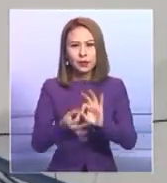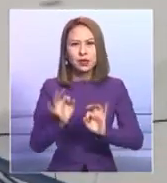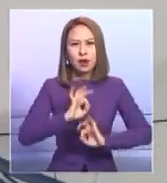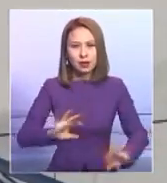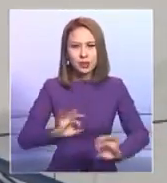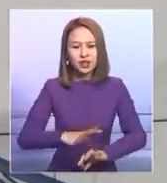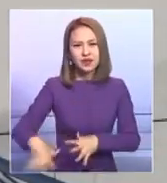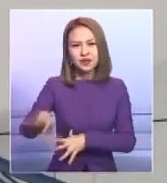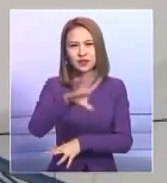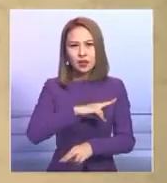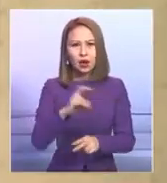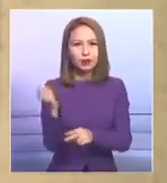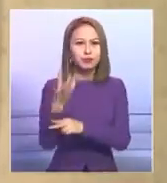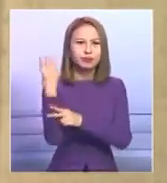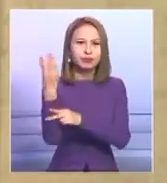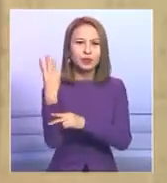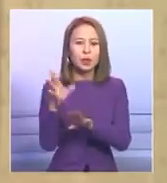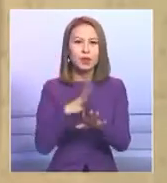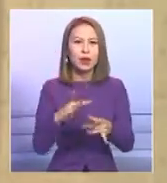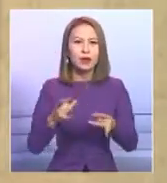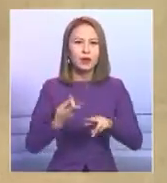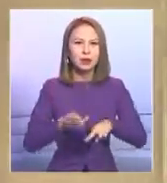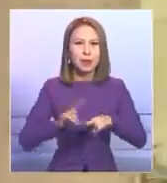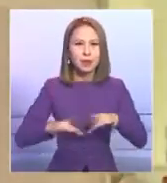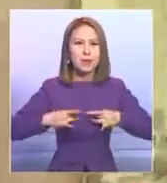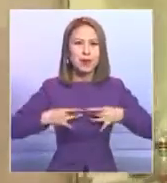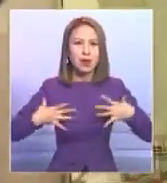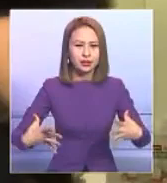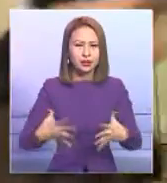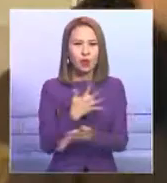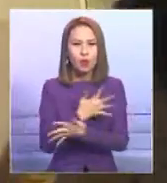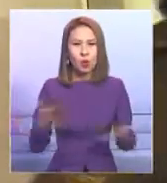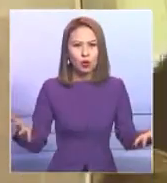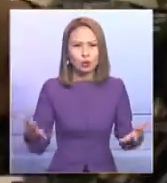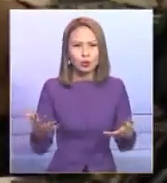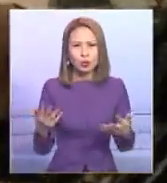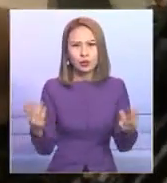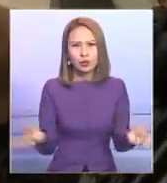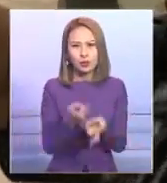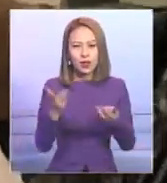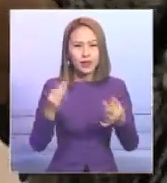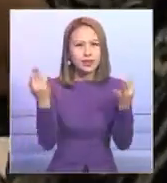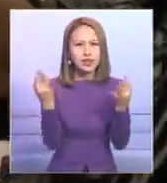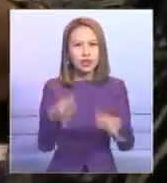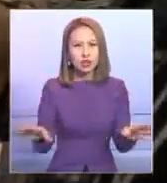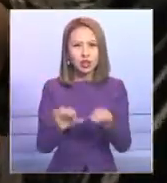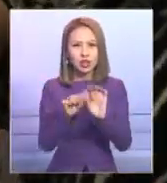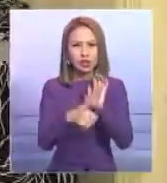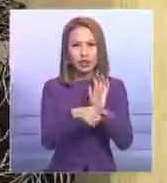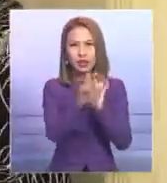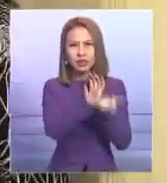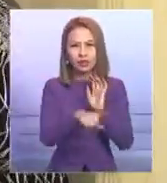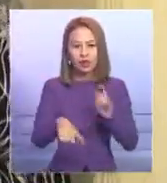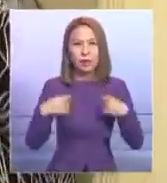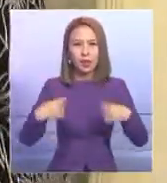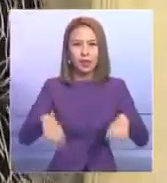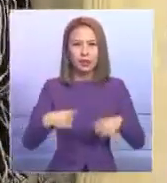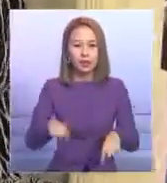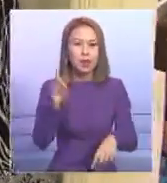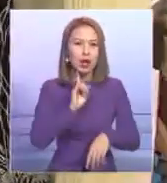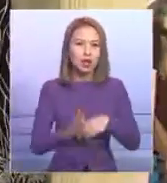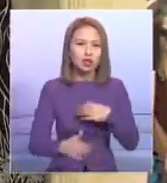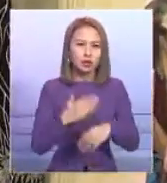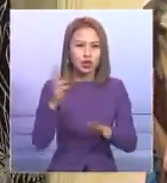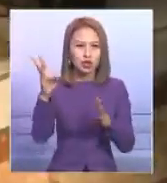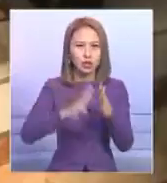Әсіресе заңсыз от шашу саудасымен күрес қыза түскен. Бүгінде рұқсат етілмеген өнімді сатқан 16 азаматқа әкімшілік